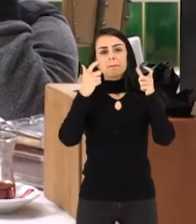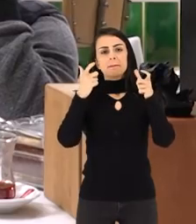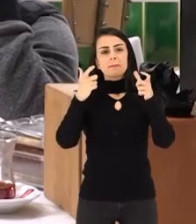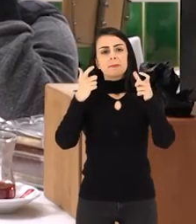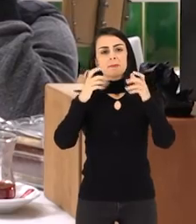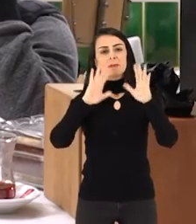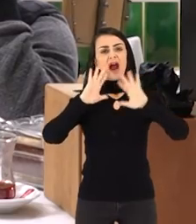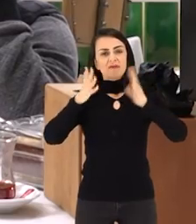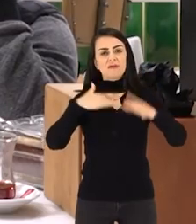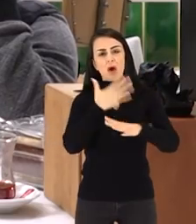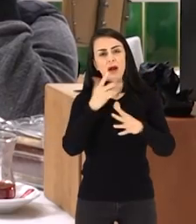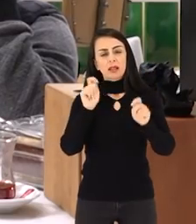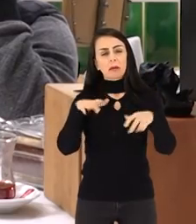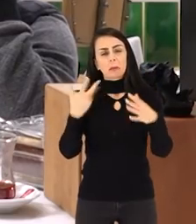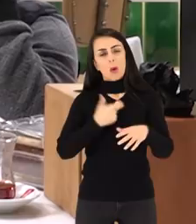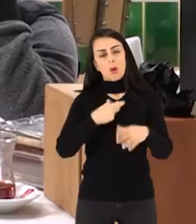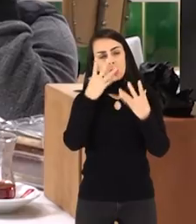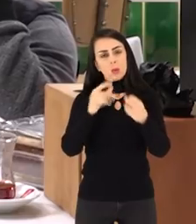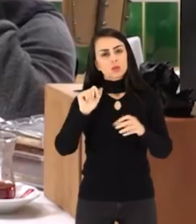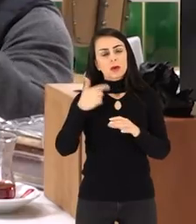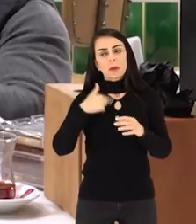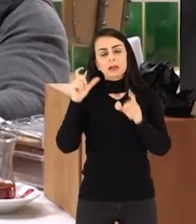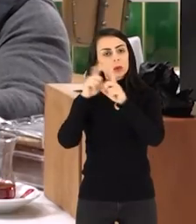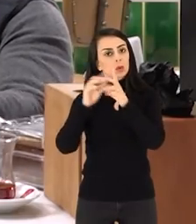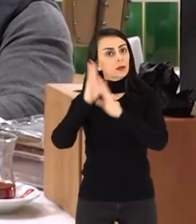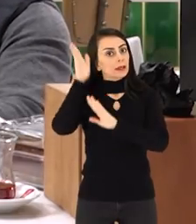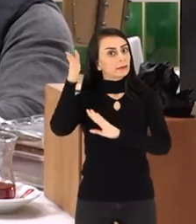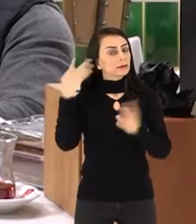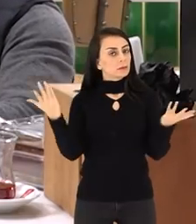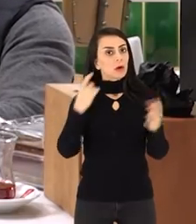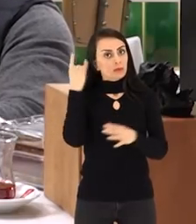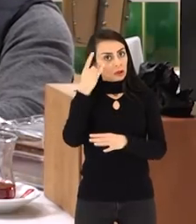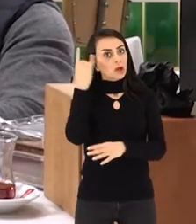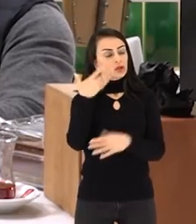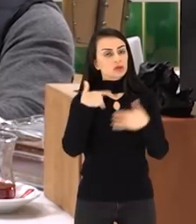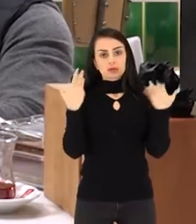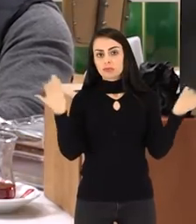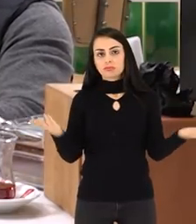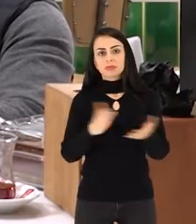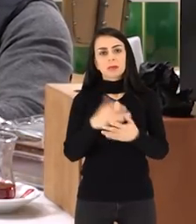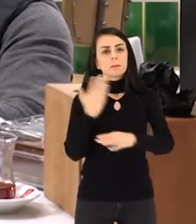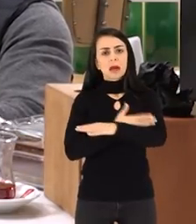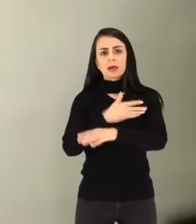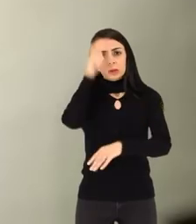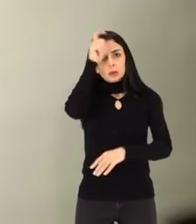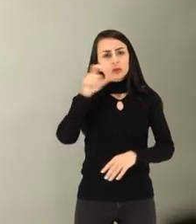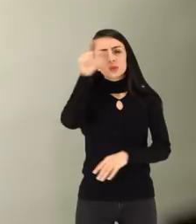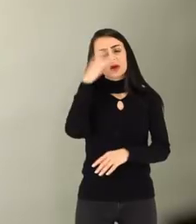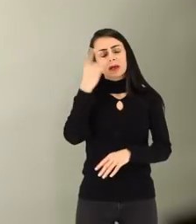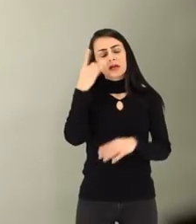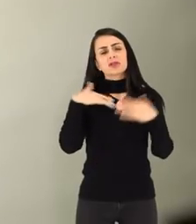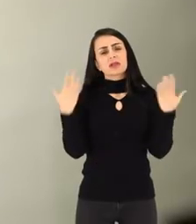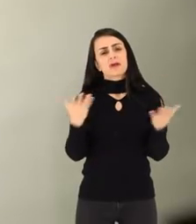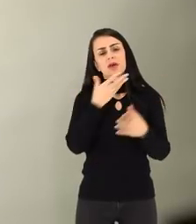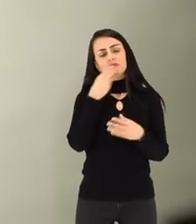Evet, öğrenciyken evet. O zamanlar işte. Baya baya gezdim gezici yani. Bayağı gezici bir hayatım var. Ha, evet. Memleketi gezmişsin ne güzel. Evet önce